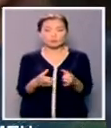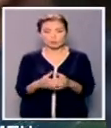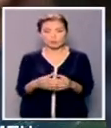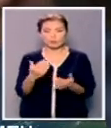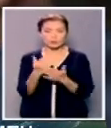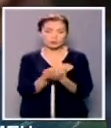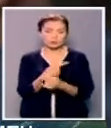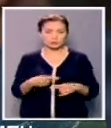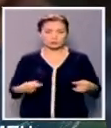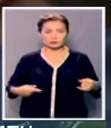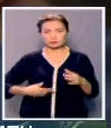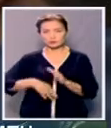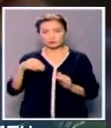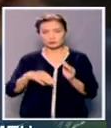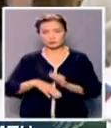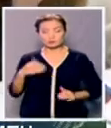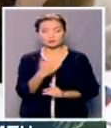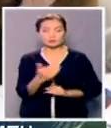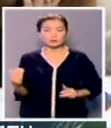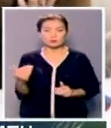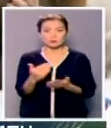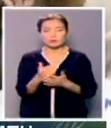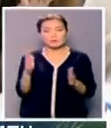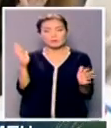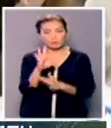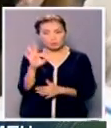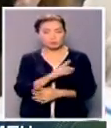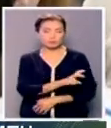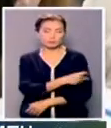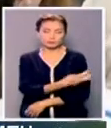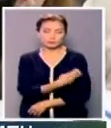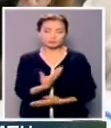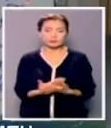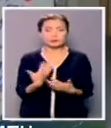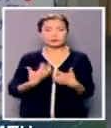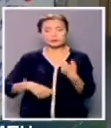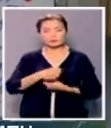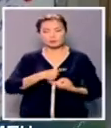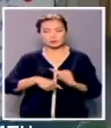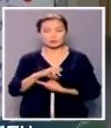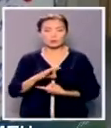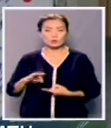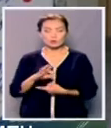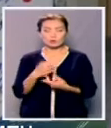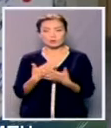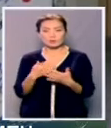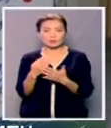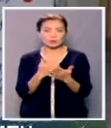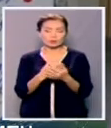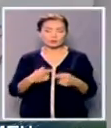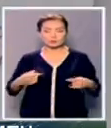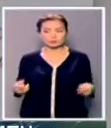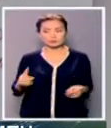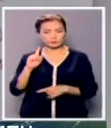тың бағдарламалар дауысқа салынып, олардың арасынан экология, медицина, шағын және орта бизнес, әлеуметтік бағыттар